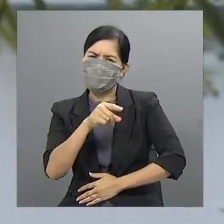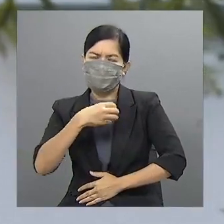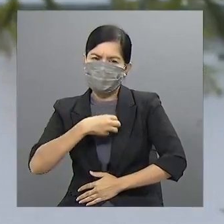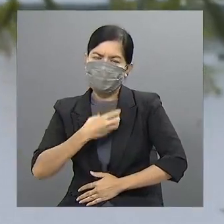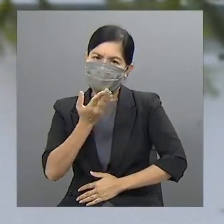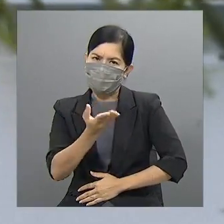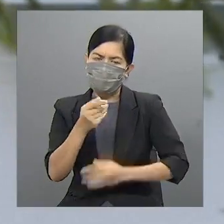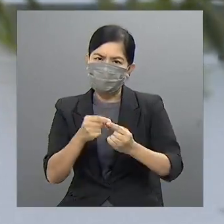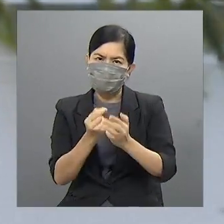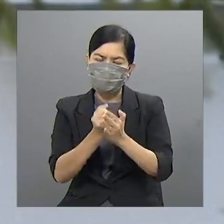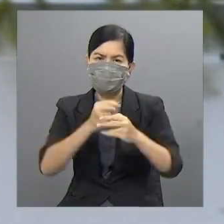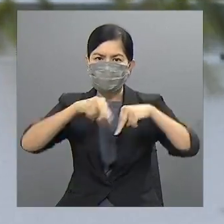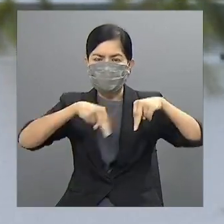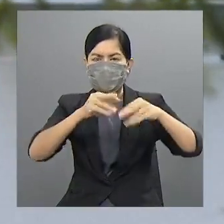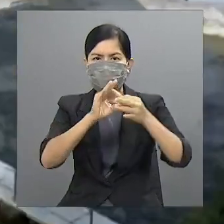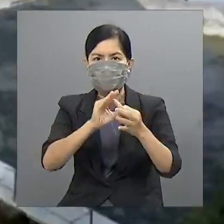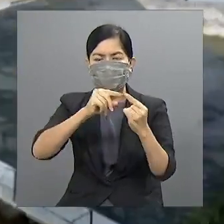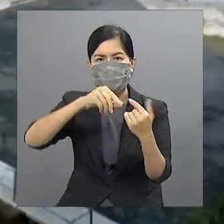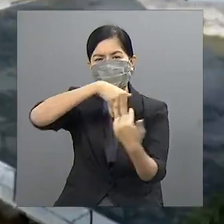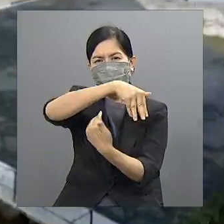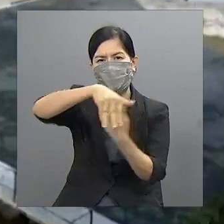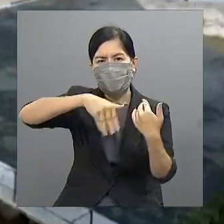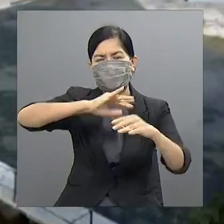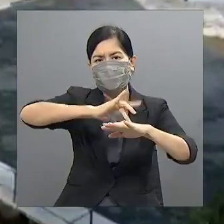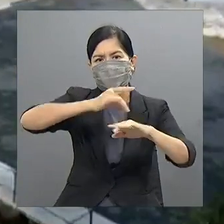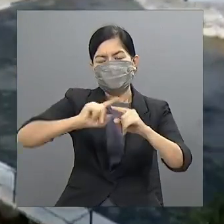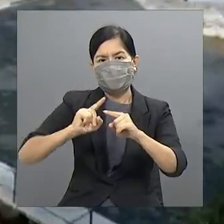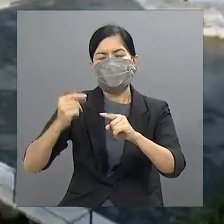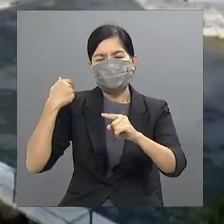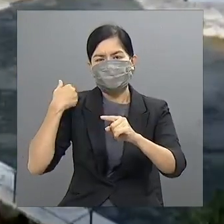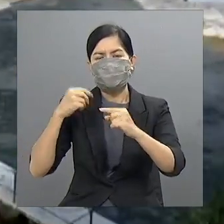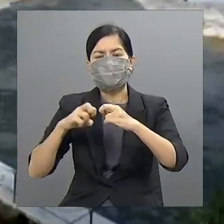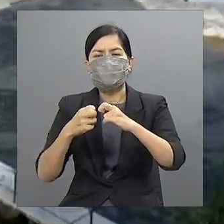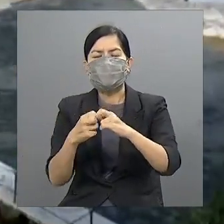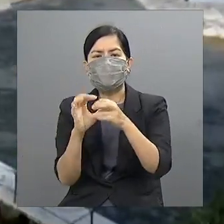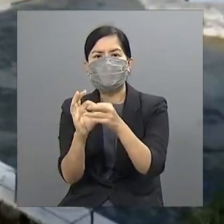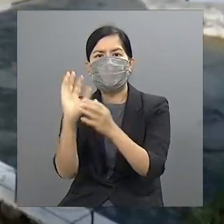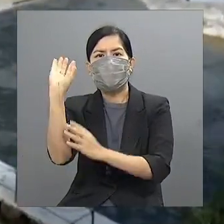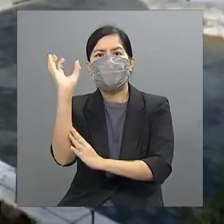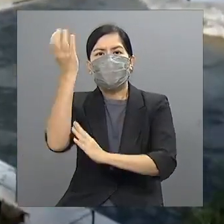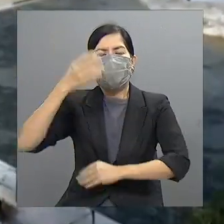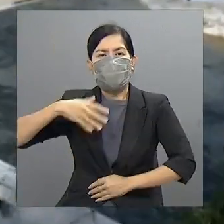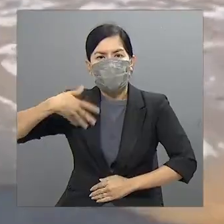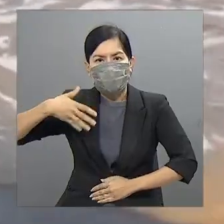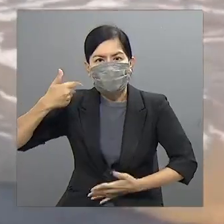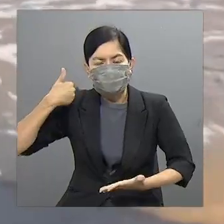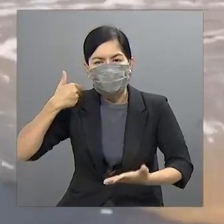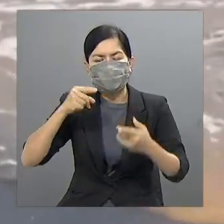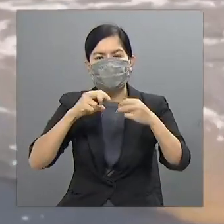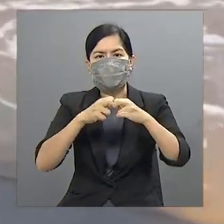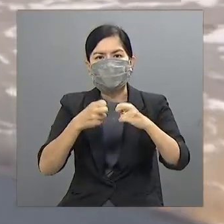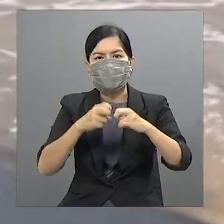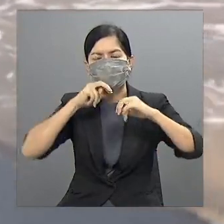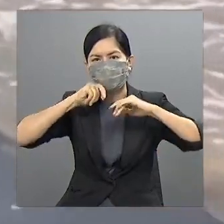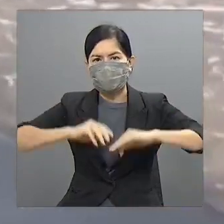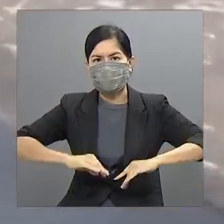ธรรมชาติที่รุนแรงขึ้นทุกขณะจากวิกฤตโลกร้อนค่ะไม่ว่าจะเป็นเรื่องของน้ำท่วมภัยแล้งแล้วก็ไฟป่าค่ะ